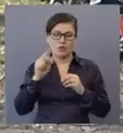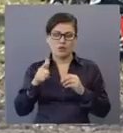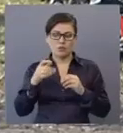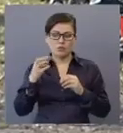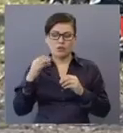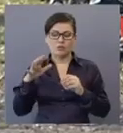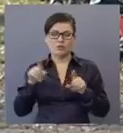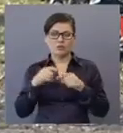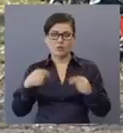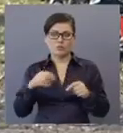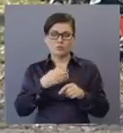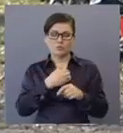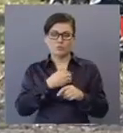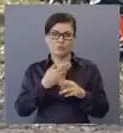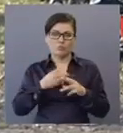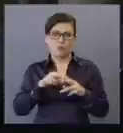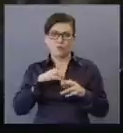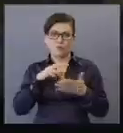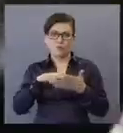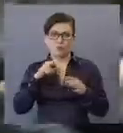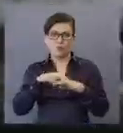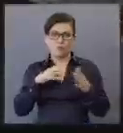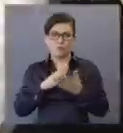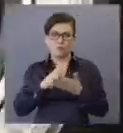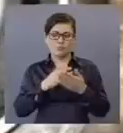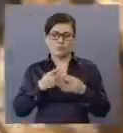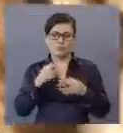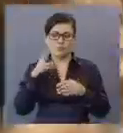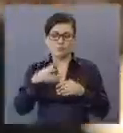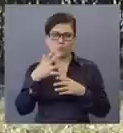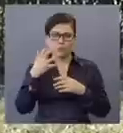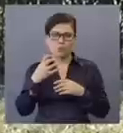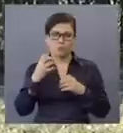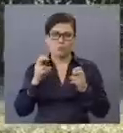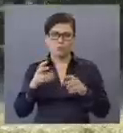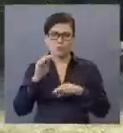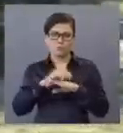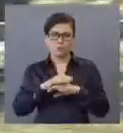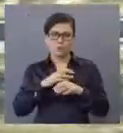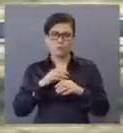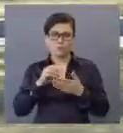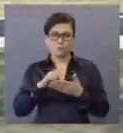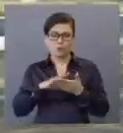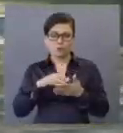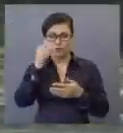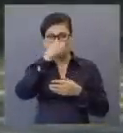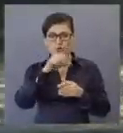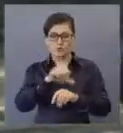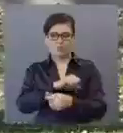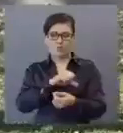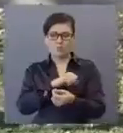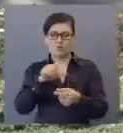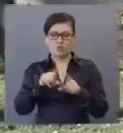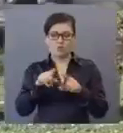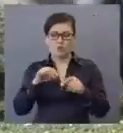героин саудаға түспек болған. Осыған қатысты полиция қызметкерлері шамамен 3500 қылмыстық факты тіркеген. Жыл сайын есірткі сату,